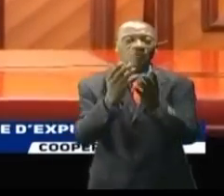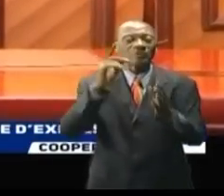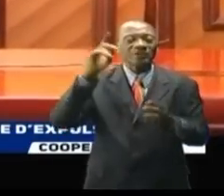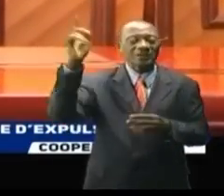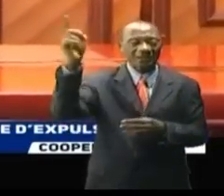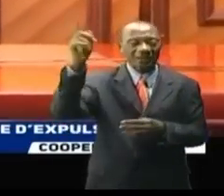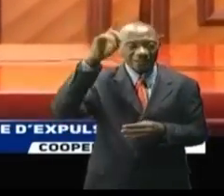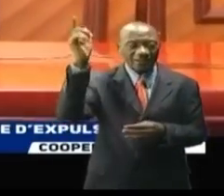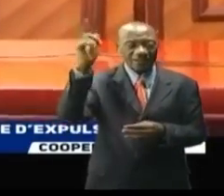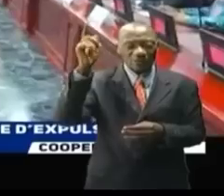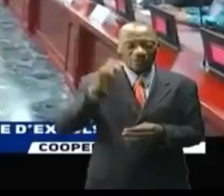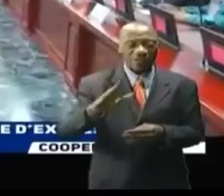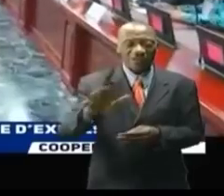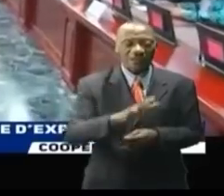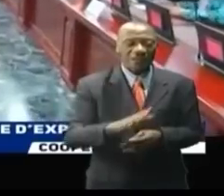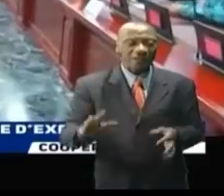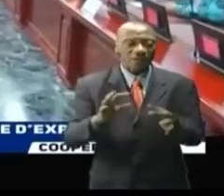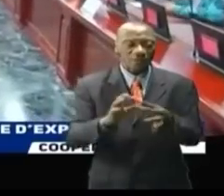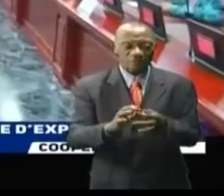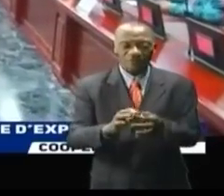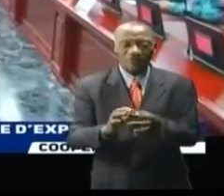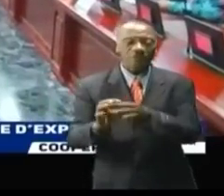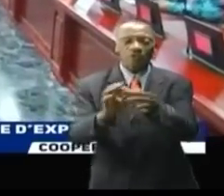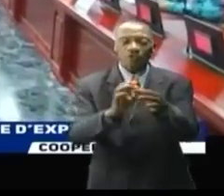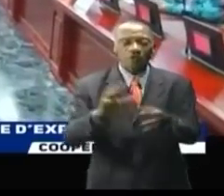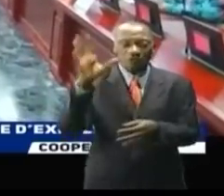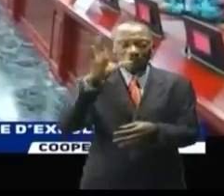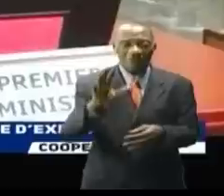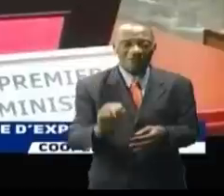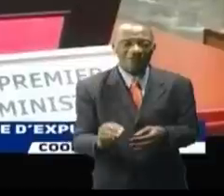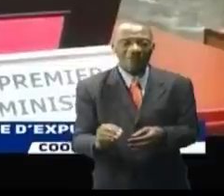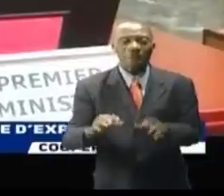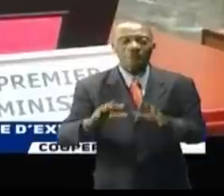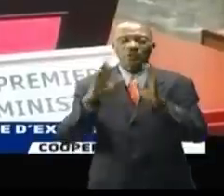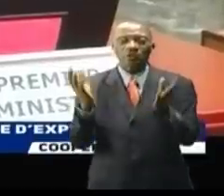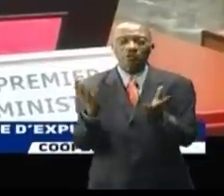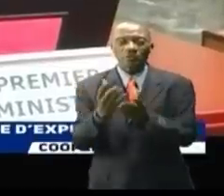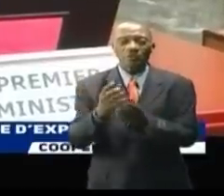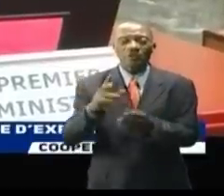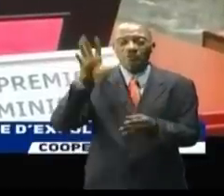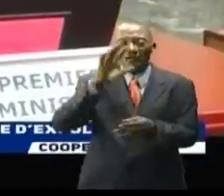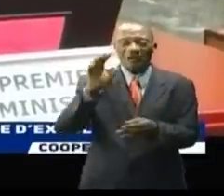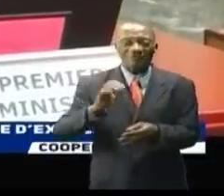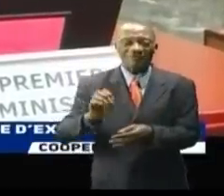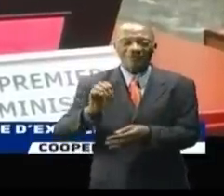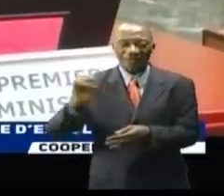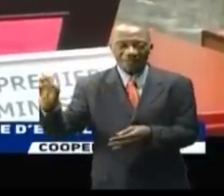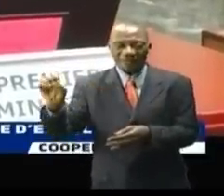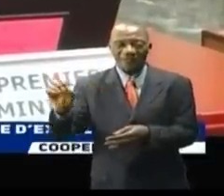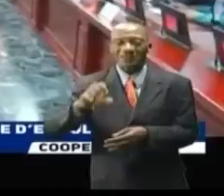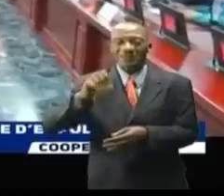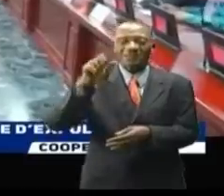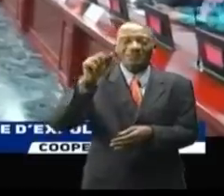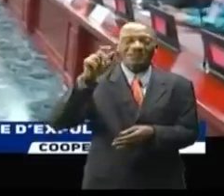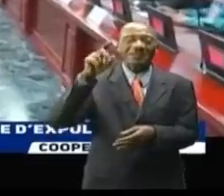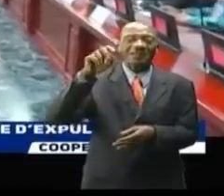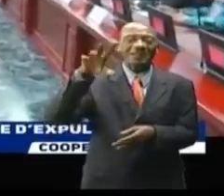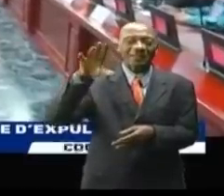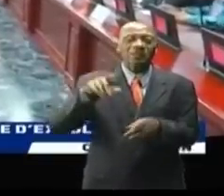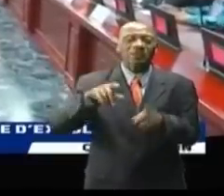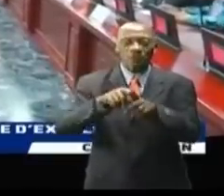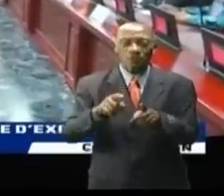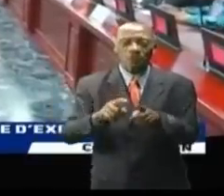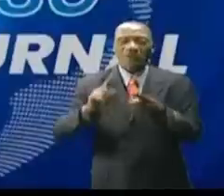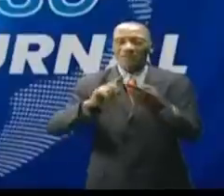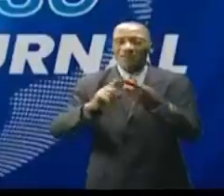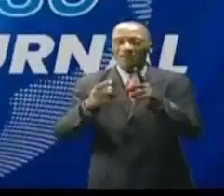des Nations Unies, de l'Union africaine, de la communauté de l'Afrique de l'Est, de la SADC et des partenaires.